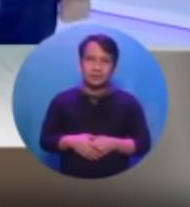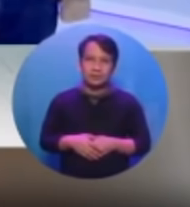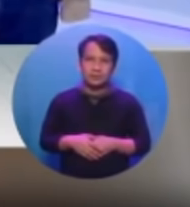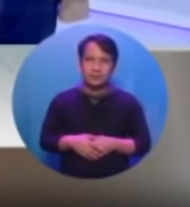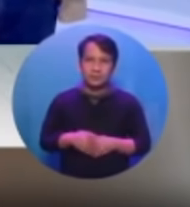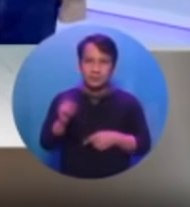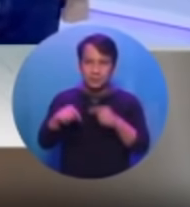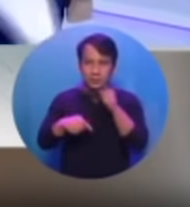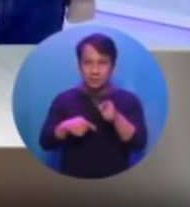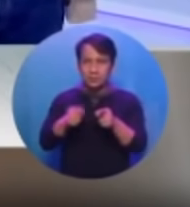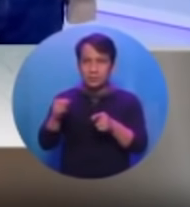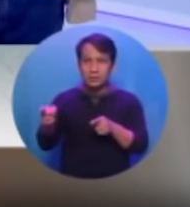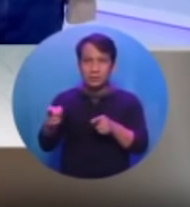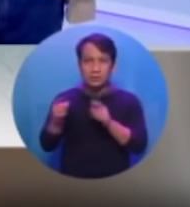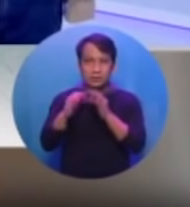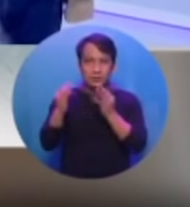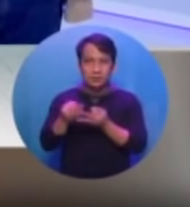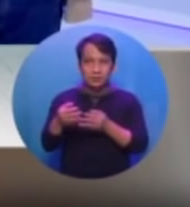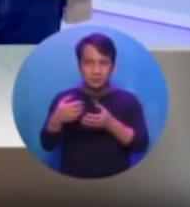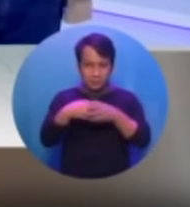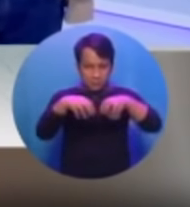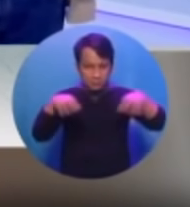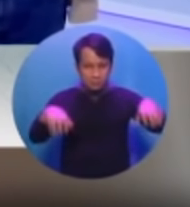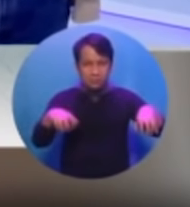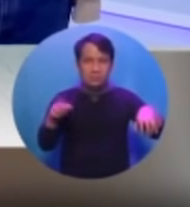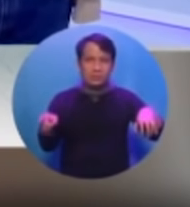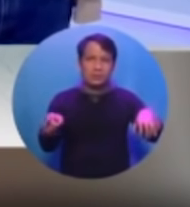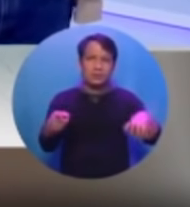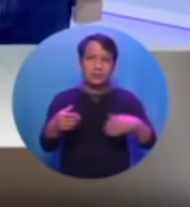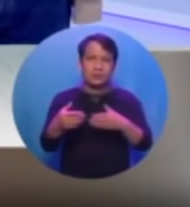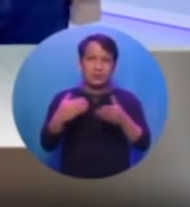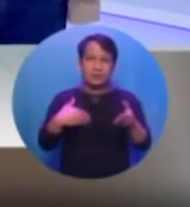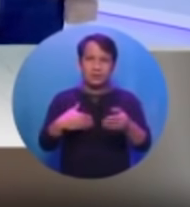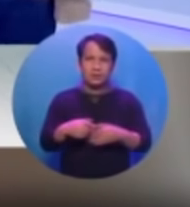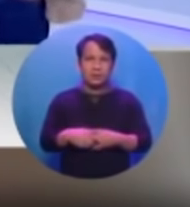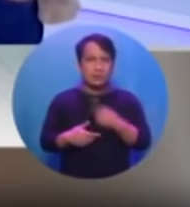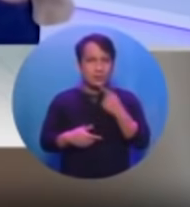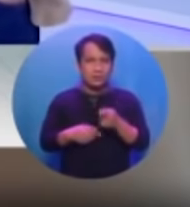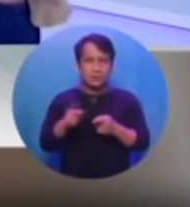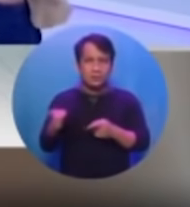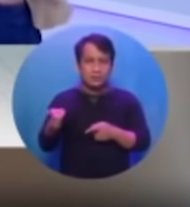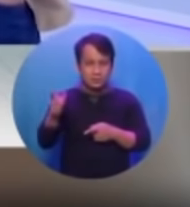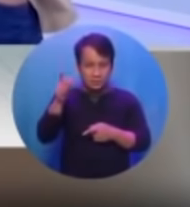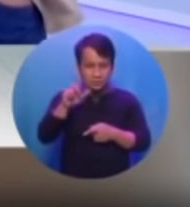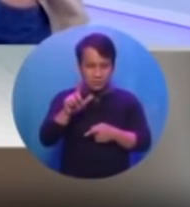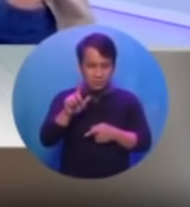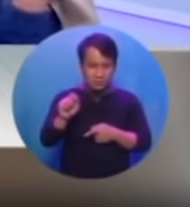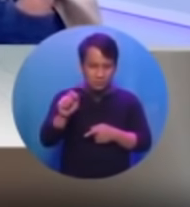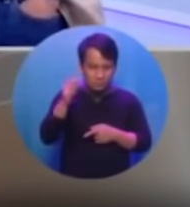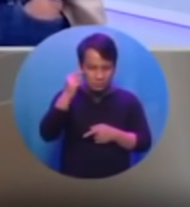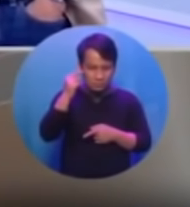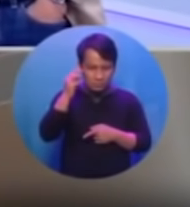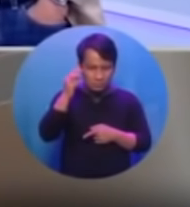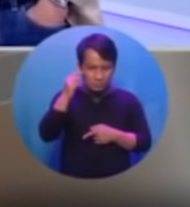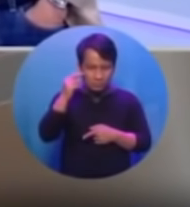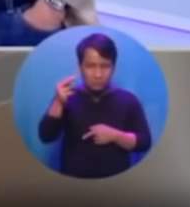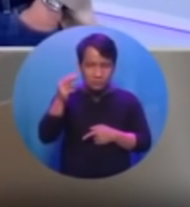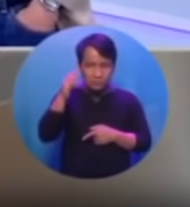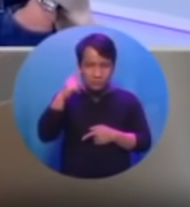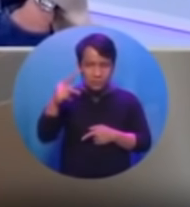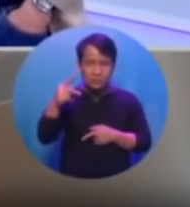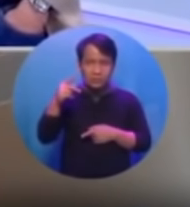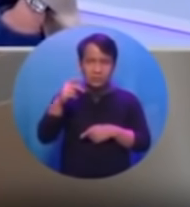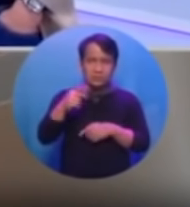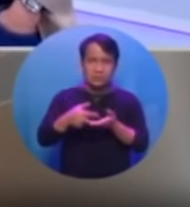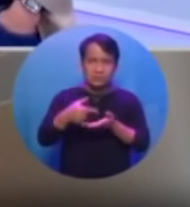niya makasundo, eh lalo pa siguro mga kapitbahay niya. So troublemaker talaga to. Sandali lang po, Chairwoman, nakausapin natin si Lieutenant Colonel Noriel Rombawa, Chief of Police ng Paniki,